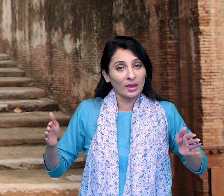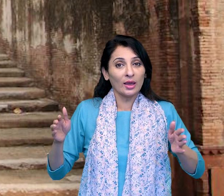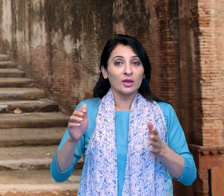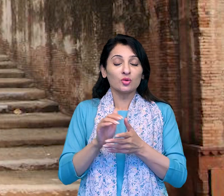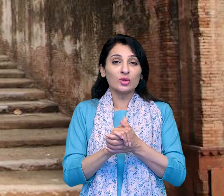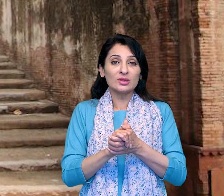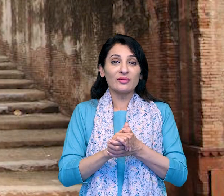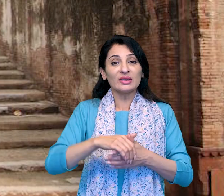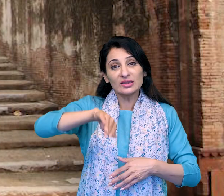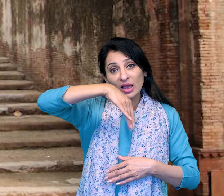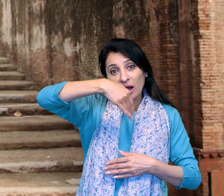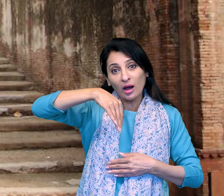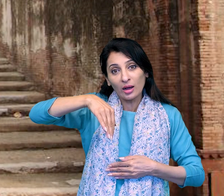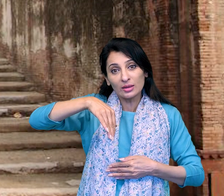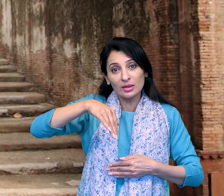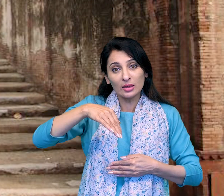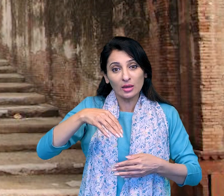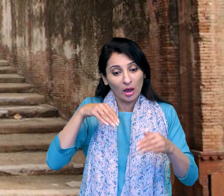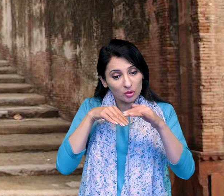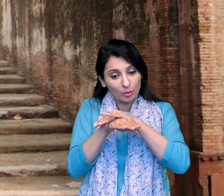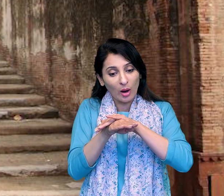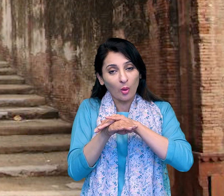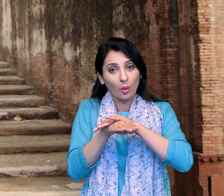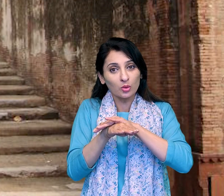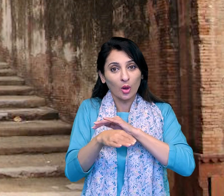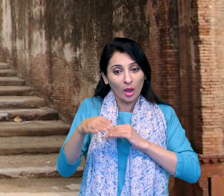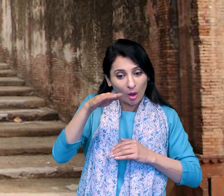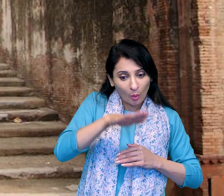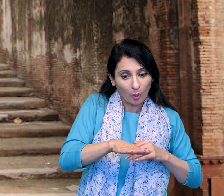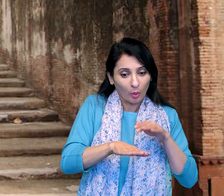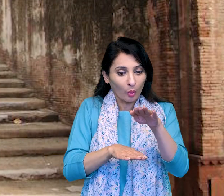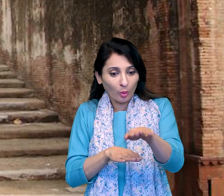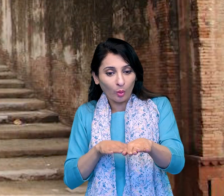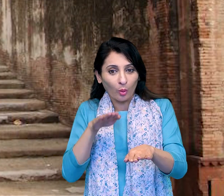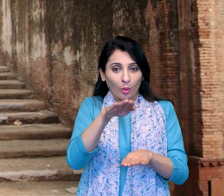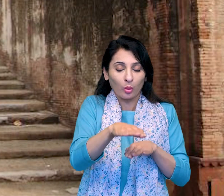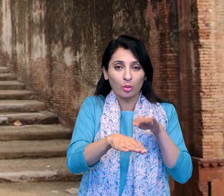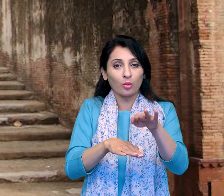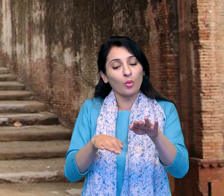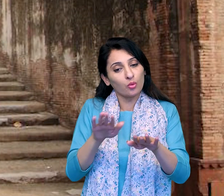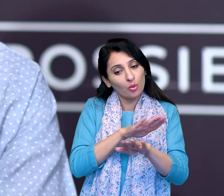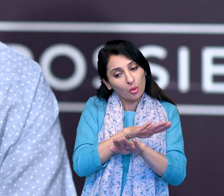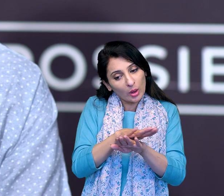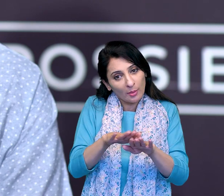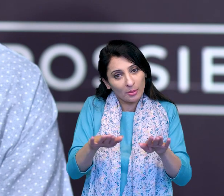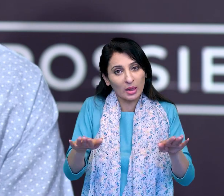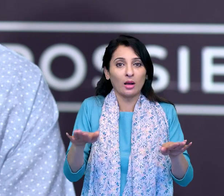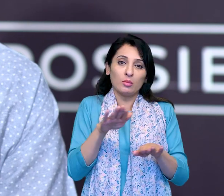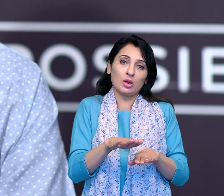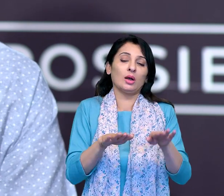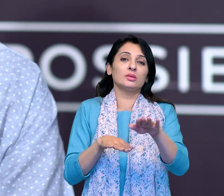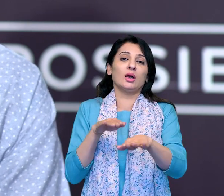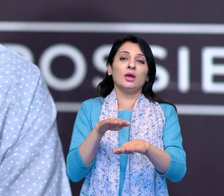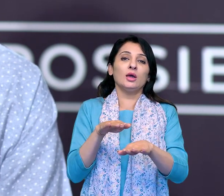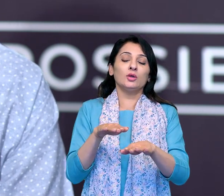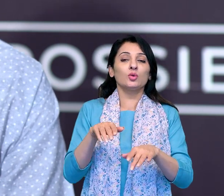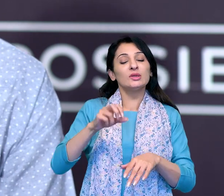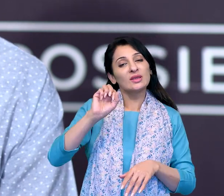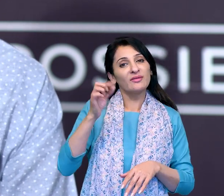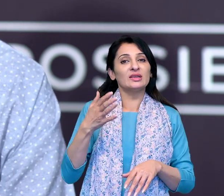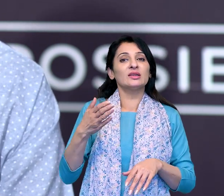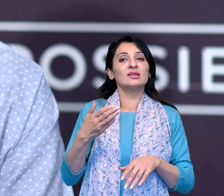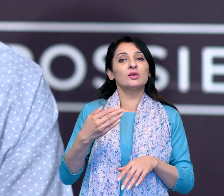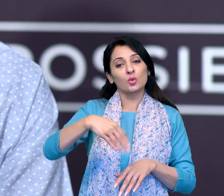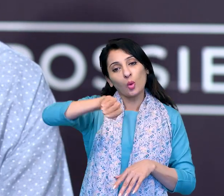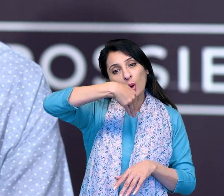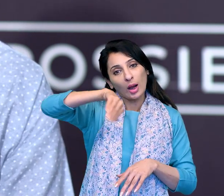बनाए इस तरह गए हैं की जो इसके ऊपर हाथी का पांव है वो पिछला पांव और अगला पांव प्रॉपर स्टेबल रहे ताकि वो स्लिप ना हो तो